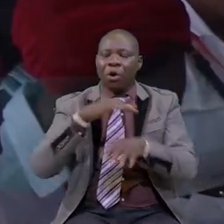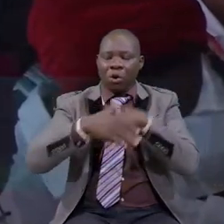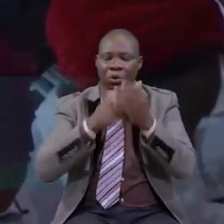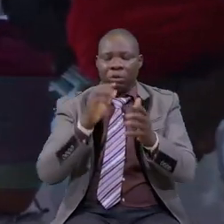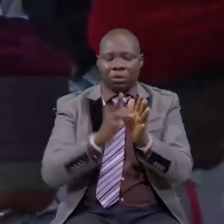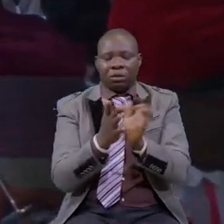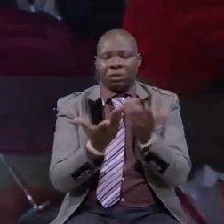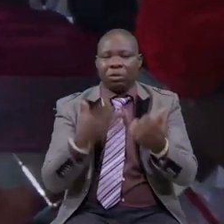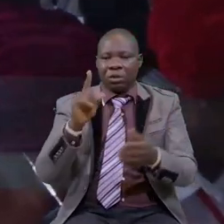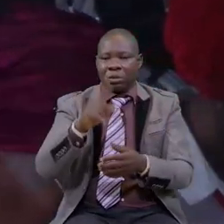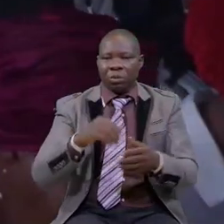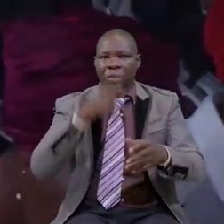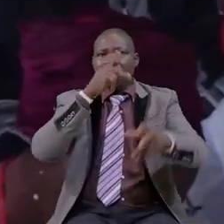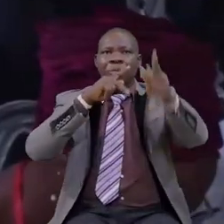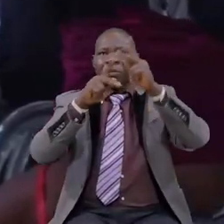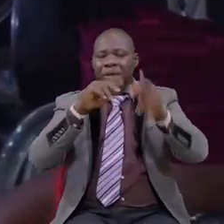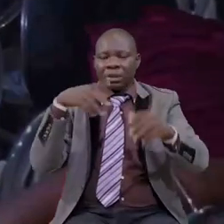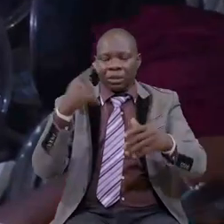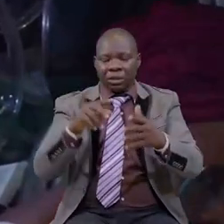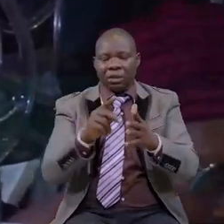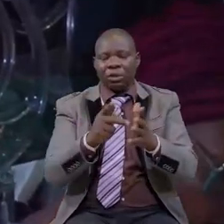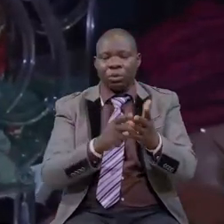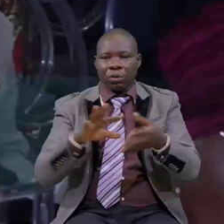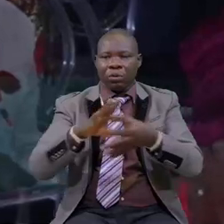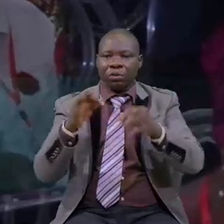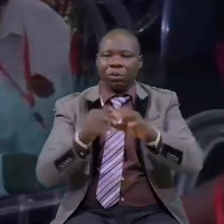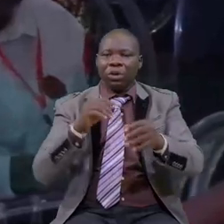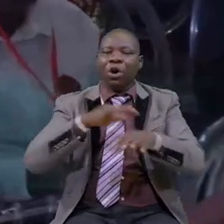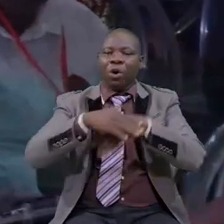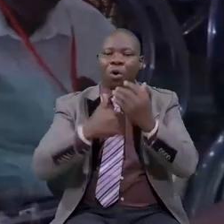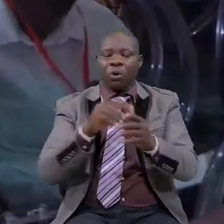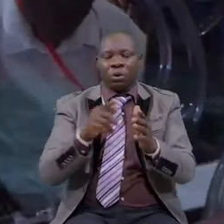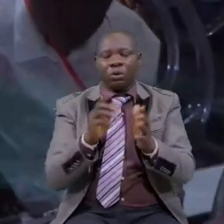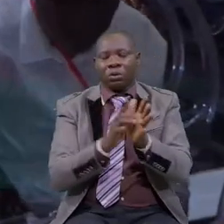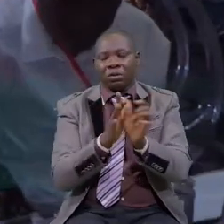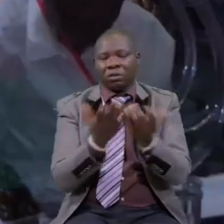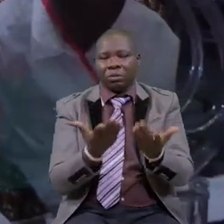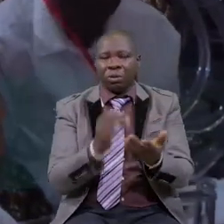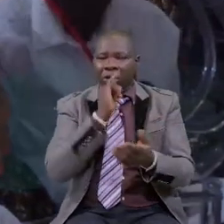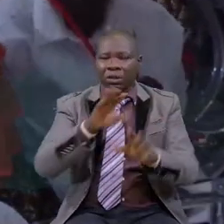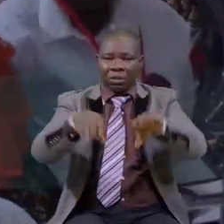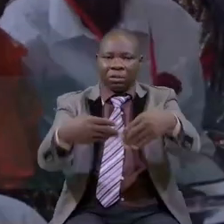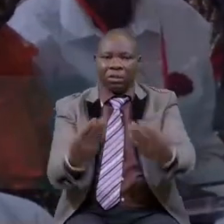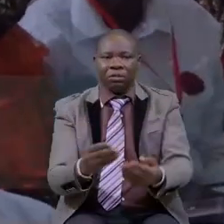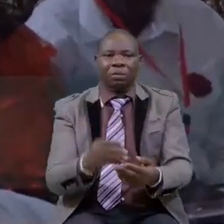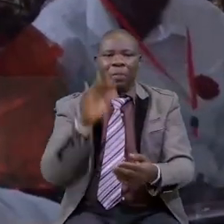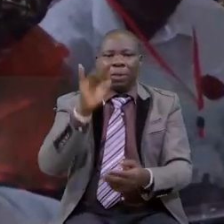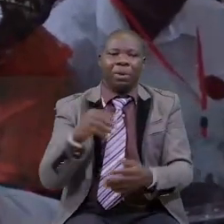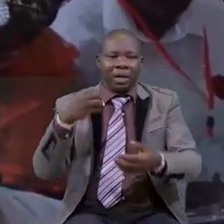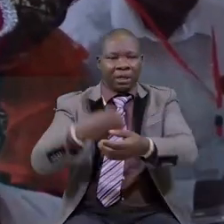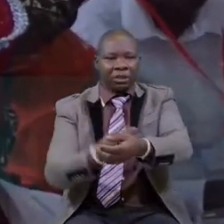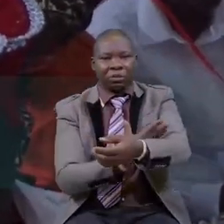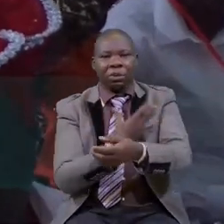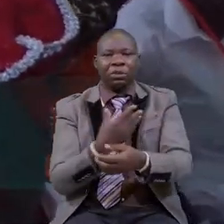prophétique, toute écriture, 2 Timothée 3, 16, ce qui est prophétique, non prophétique, toute écriture est inspirée de Dieu.